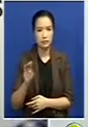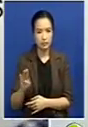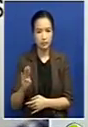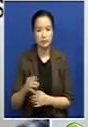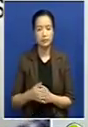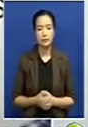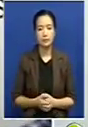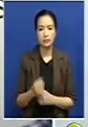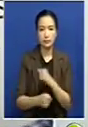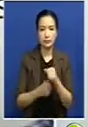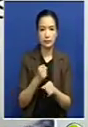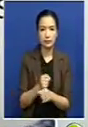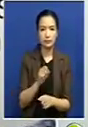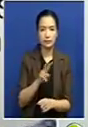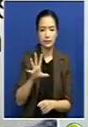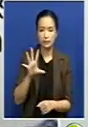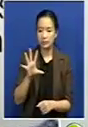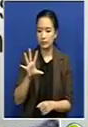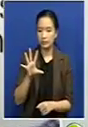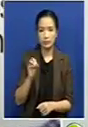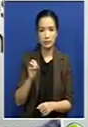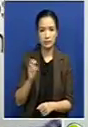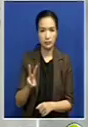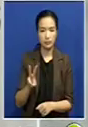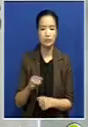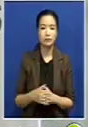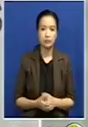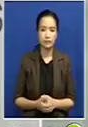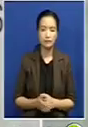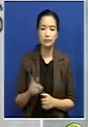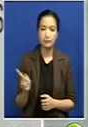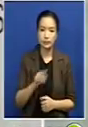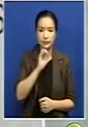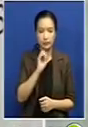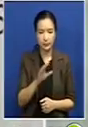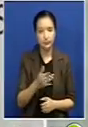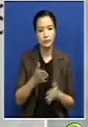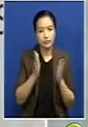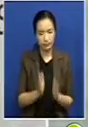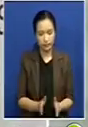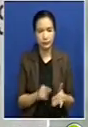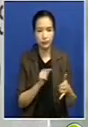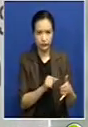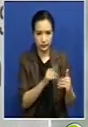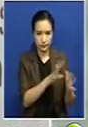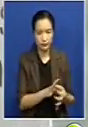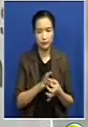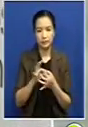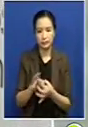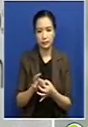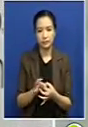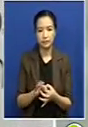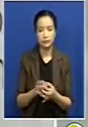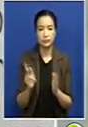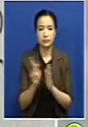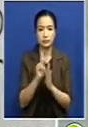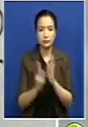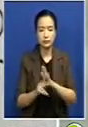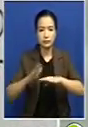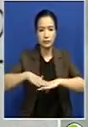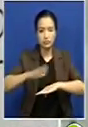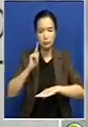นาจิบราซักเมื่อปี2552โดยนายนาจิบยืนยันด้วยว่าบุคคลที่มีส่วนเกี่ยวข้องกับการละเมิดกฎหม